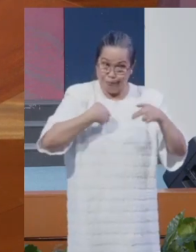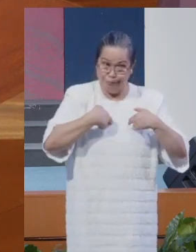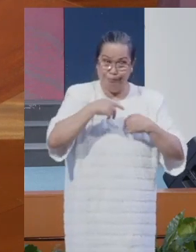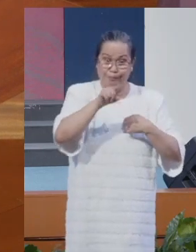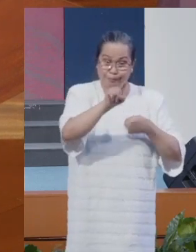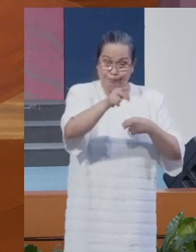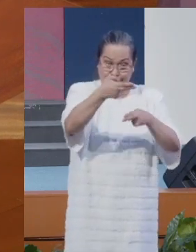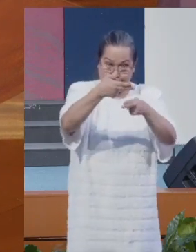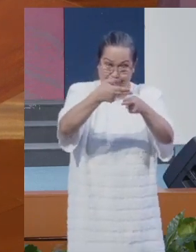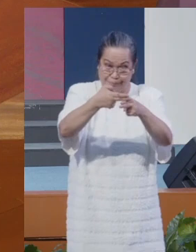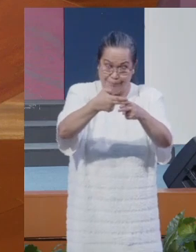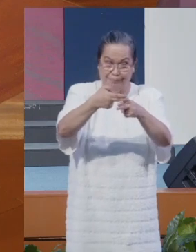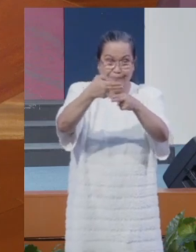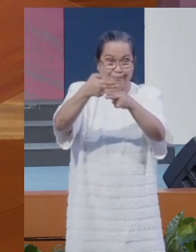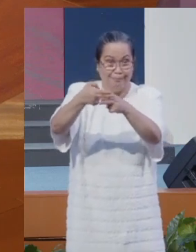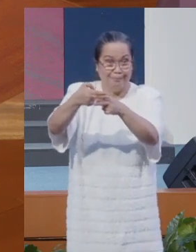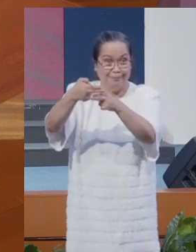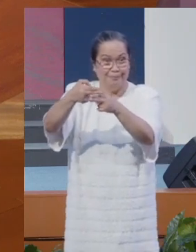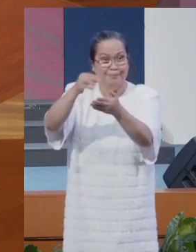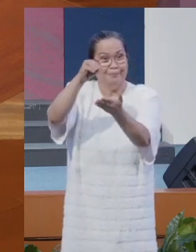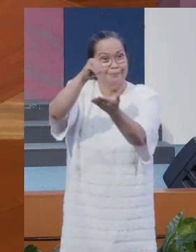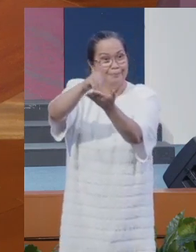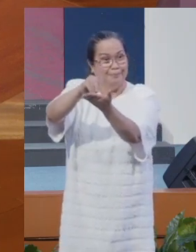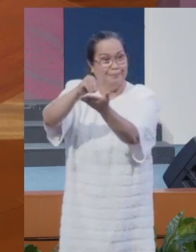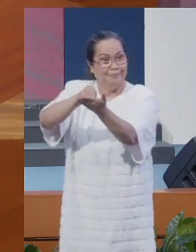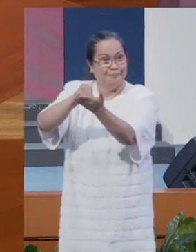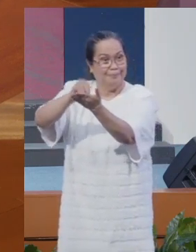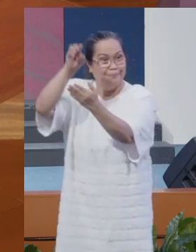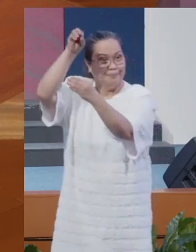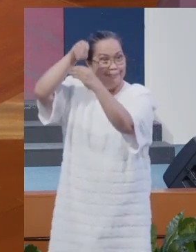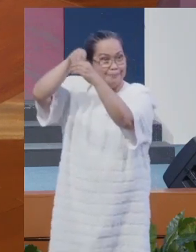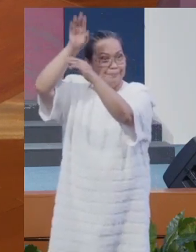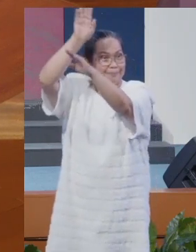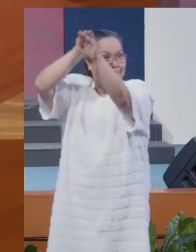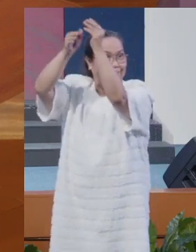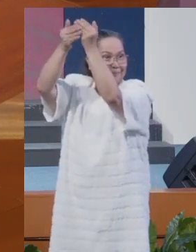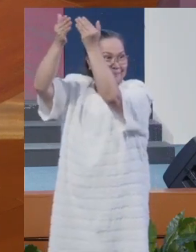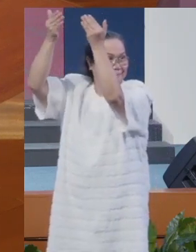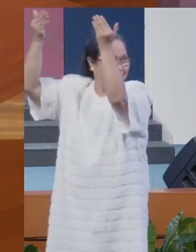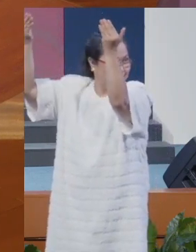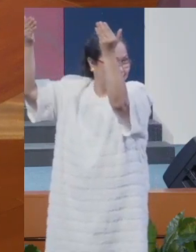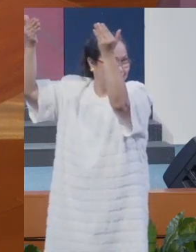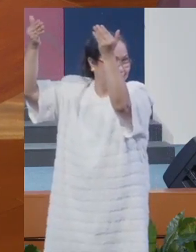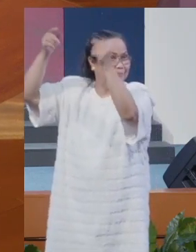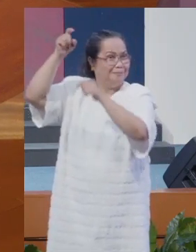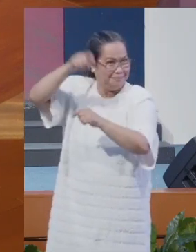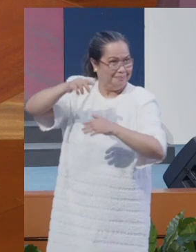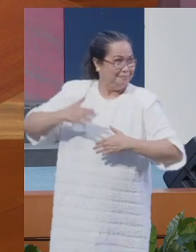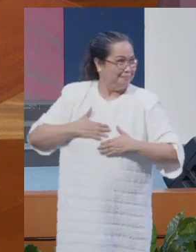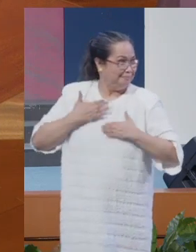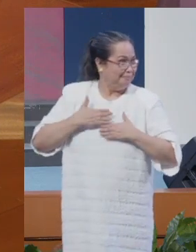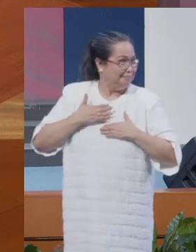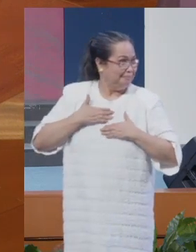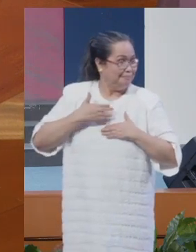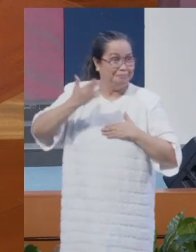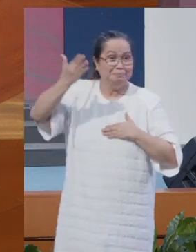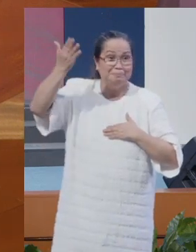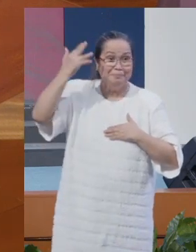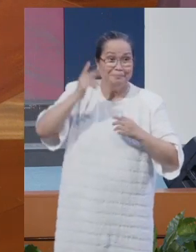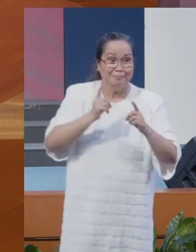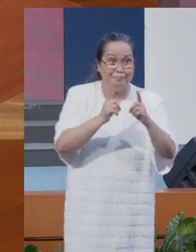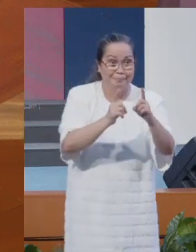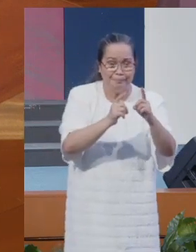your names are written in heaven. E nung panahon na yun, yung mga disipulo hindi pa talaga lubos